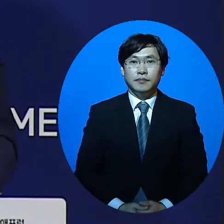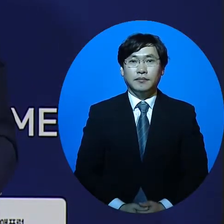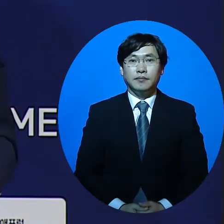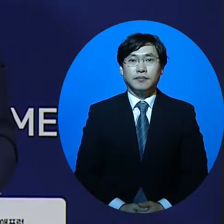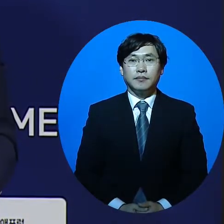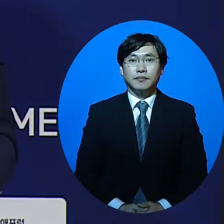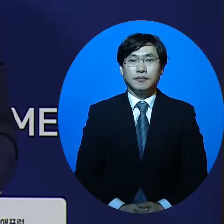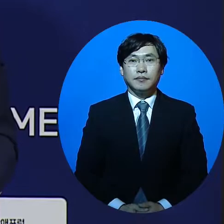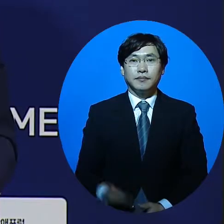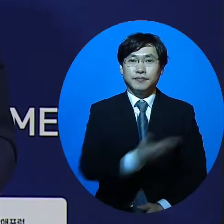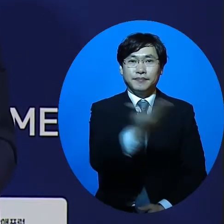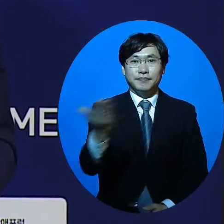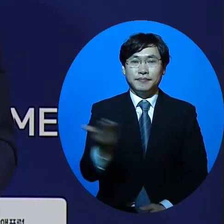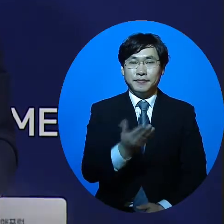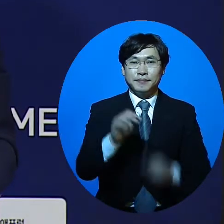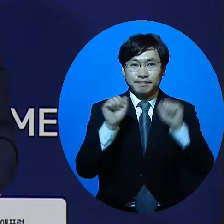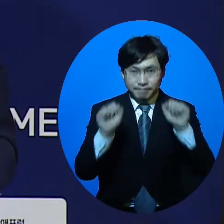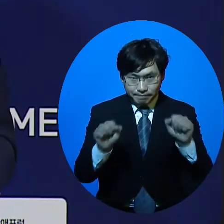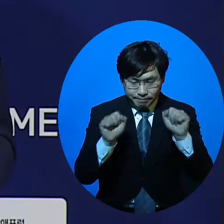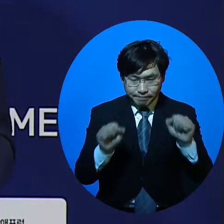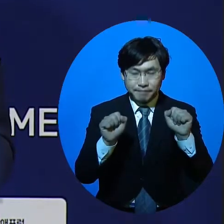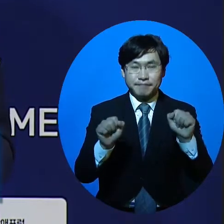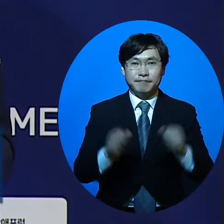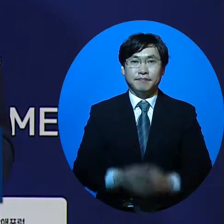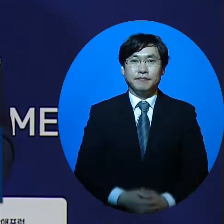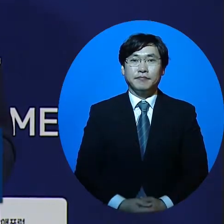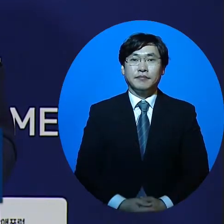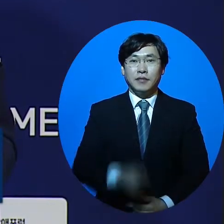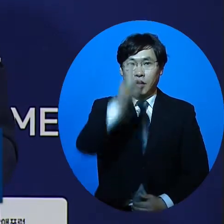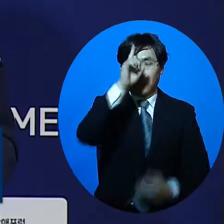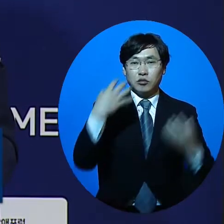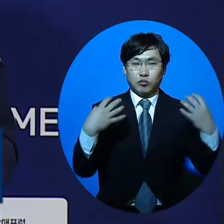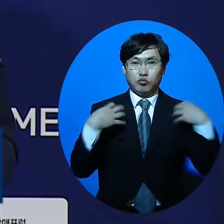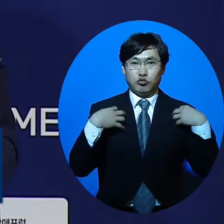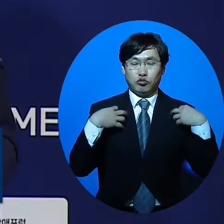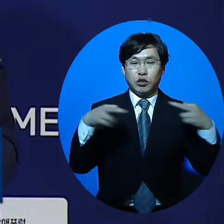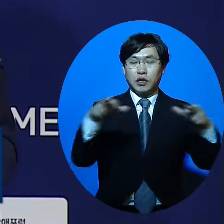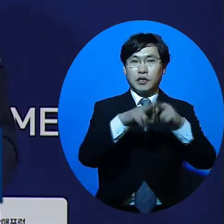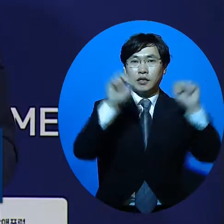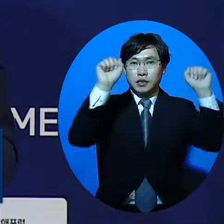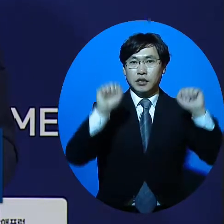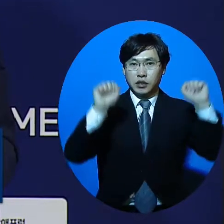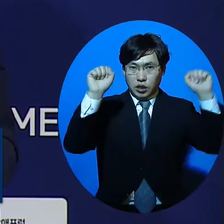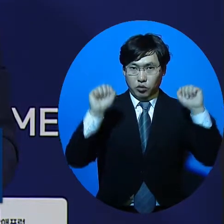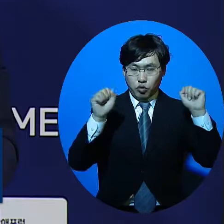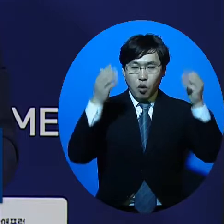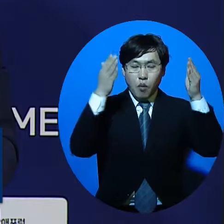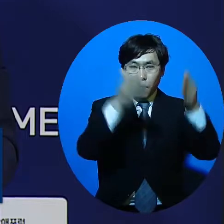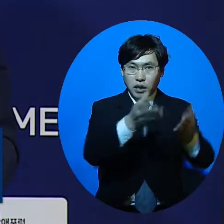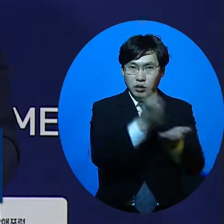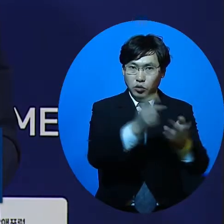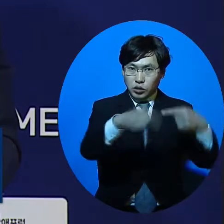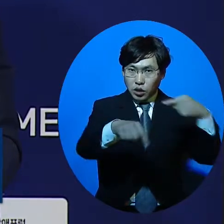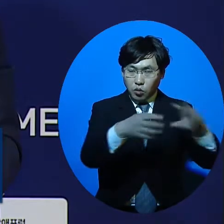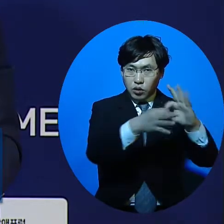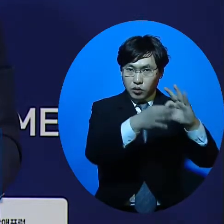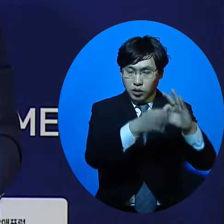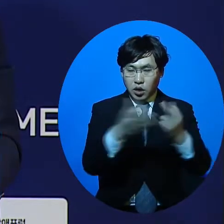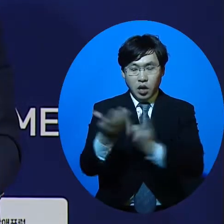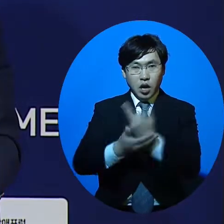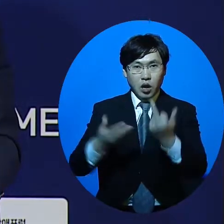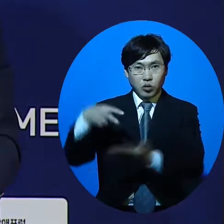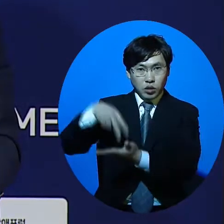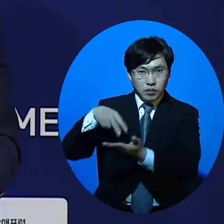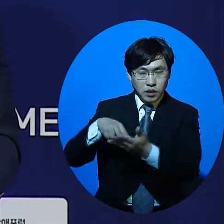네, 여러분 반갑습니다. 정부의 장애인 체육 정책 방향과 강원도의